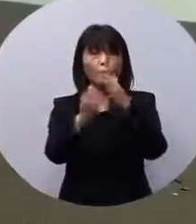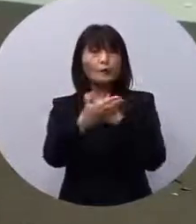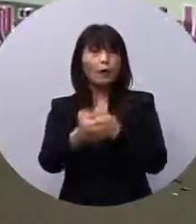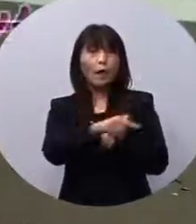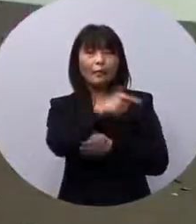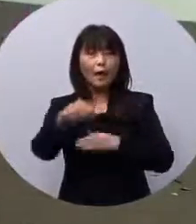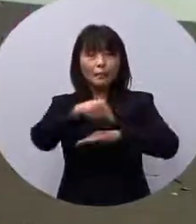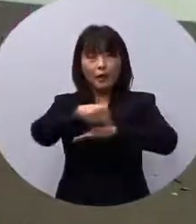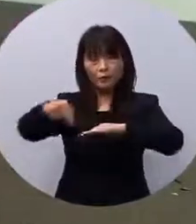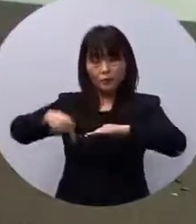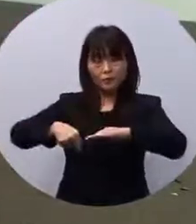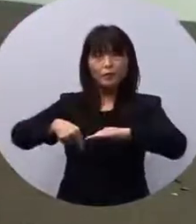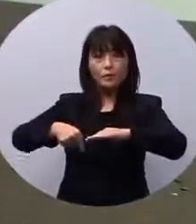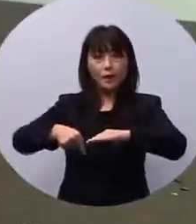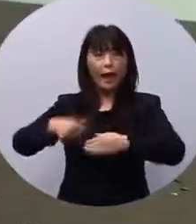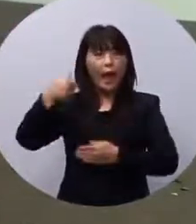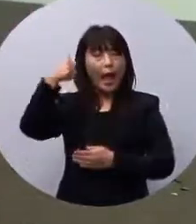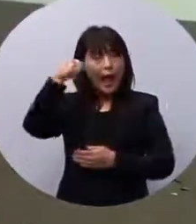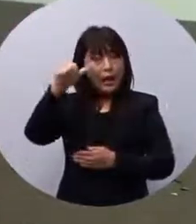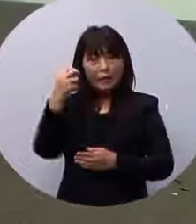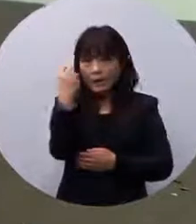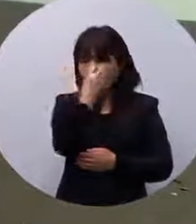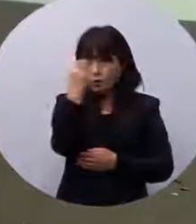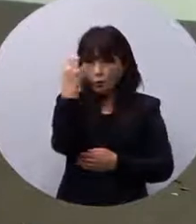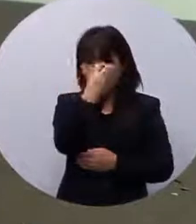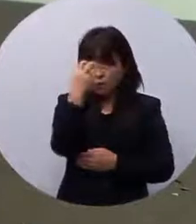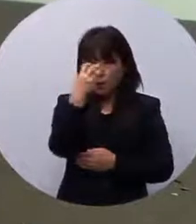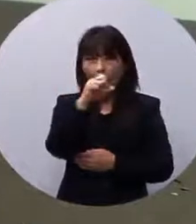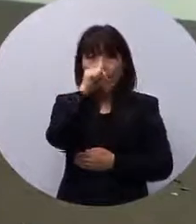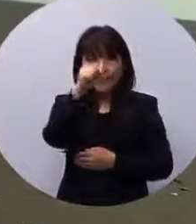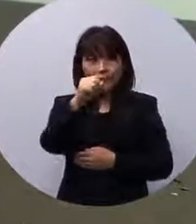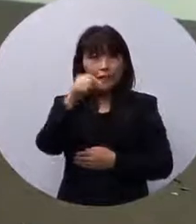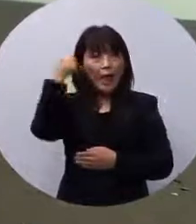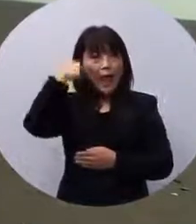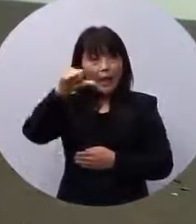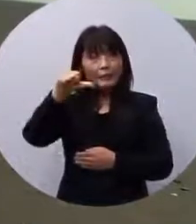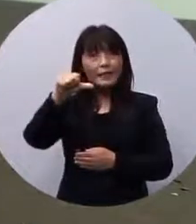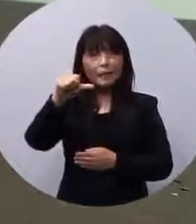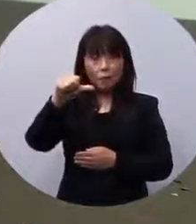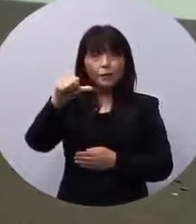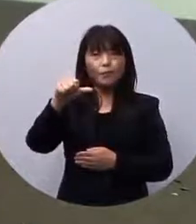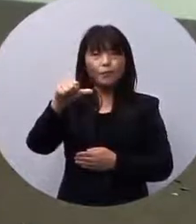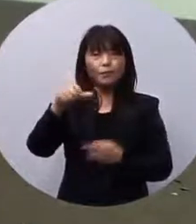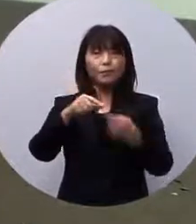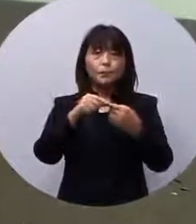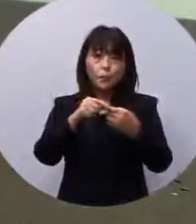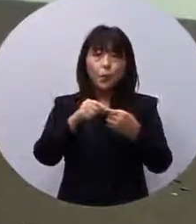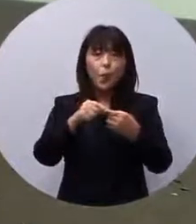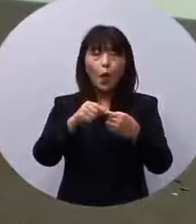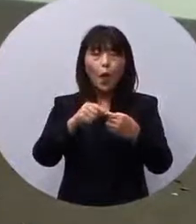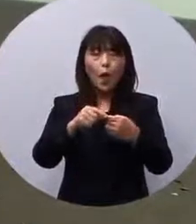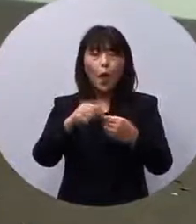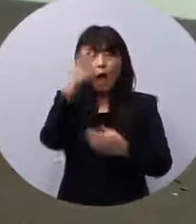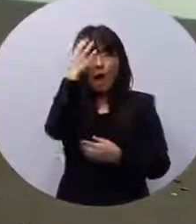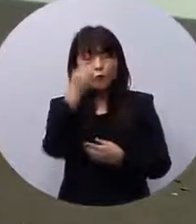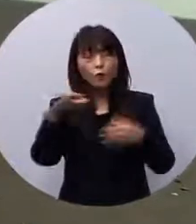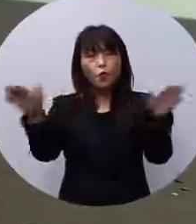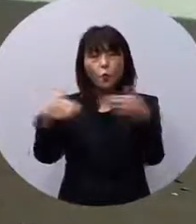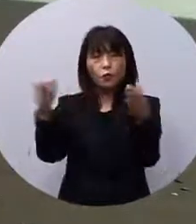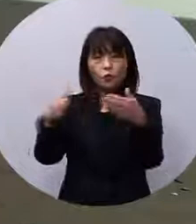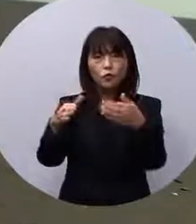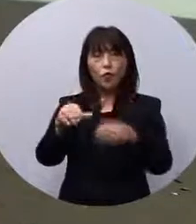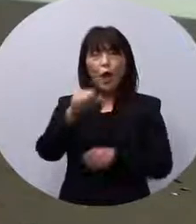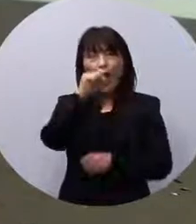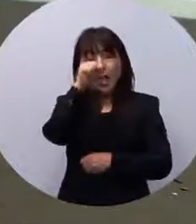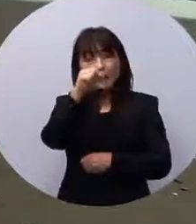てアンケート調査いいね藤沢アンケートや藤沢の魅力を募集するいいね藤沢